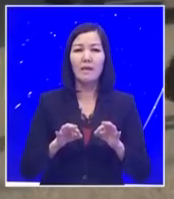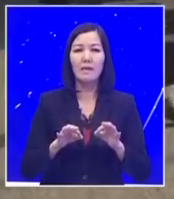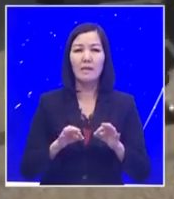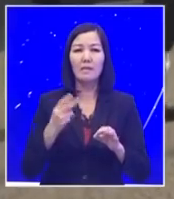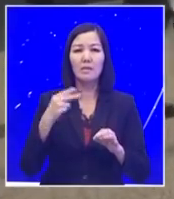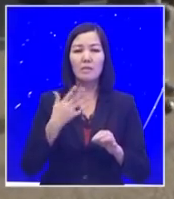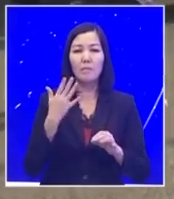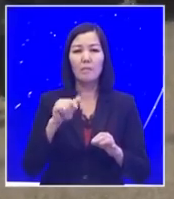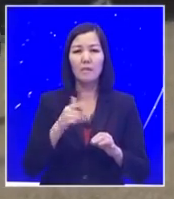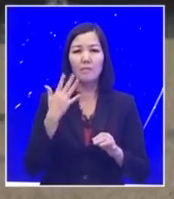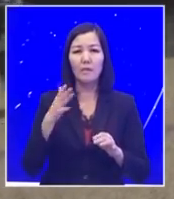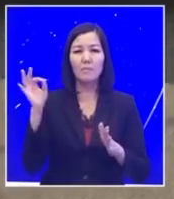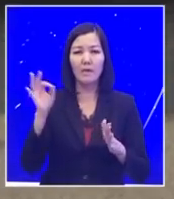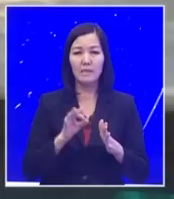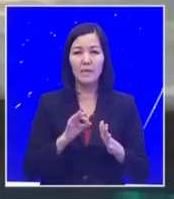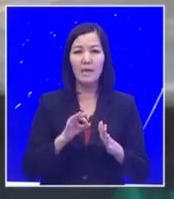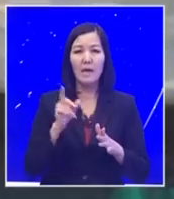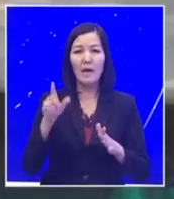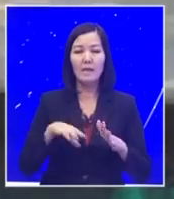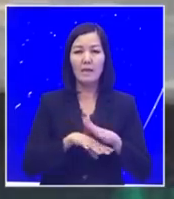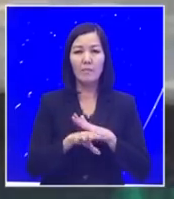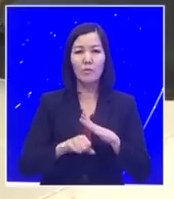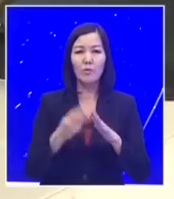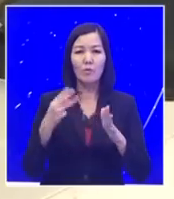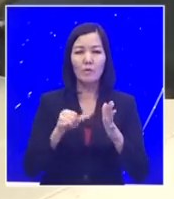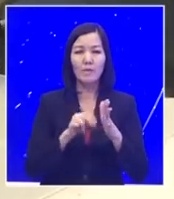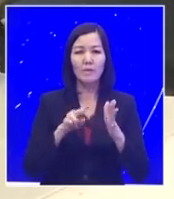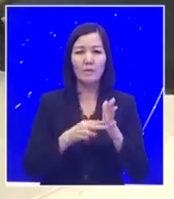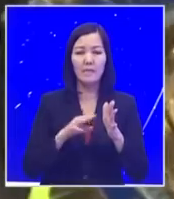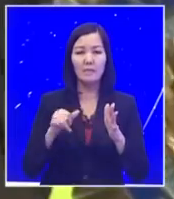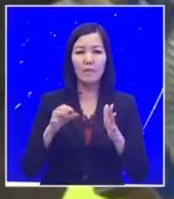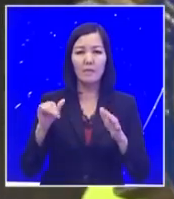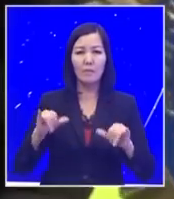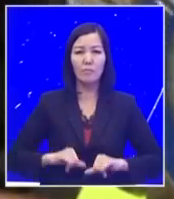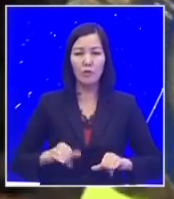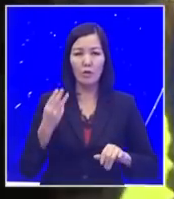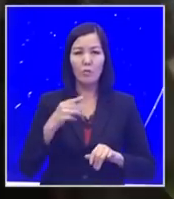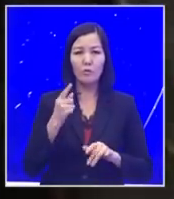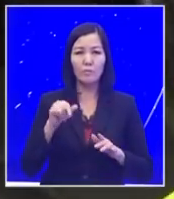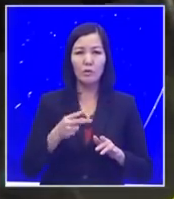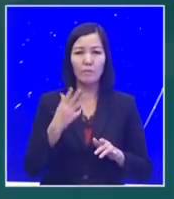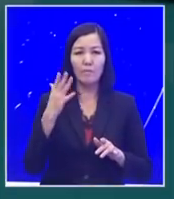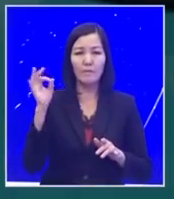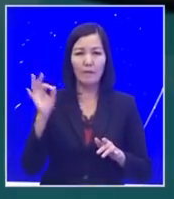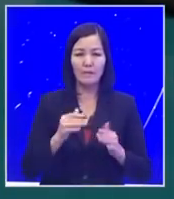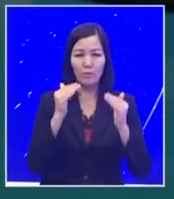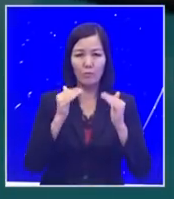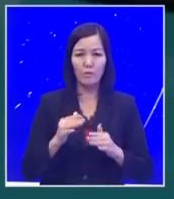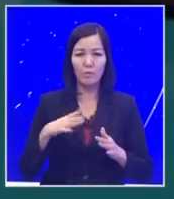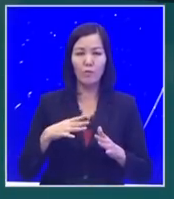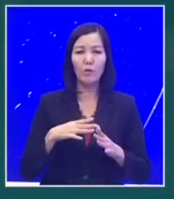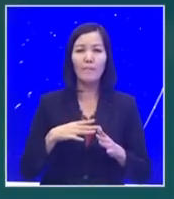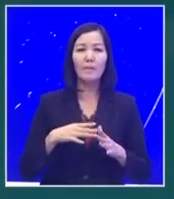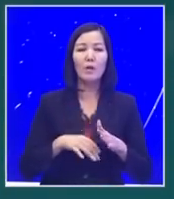айтсақ, барымташылық 25,15%-ға, кісі тона 36,18%-ға, бұзақылық 31,25%-ға төмендеп